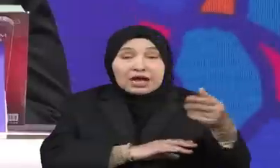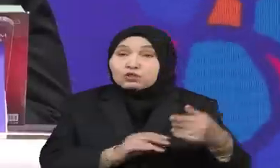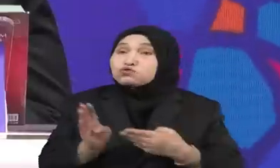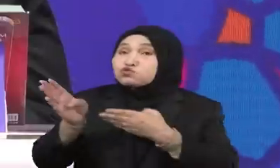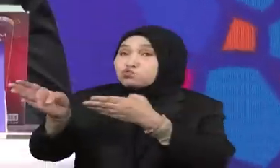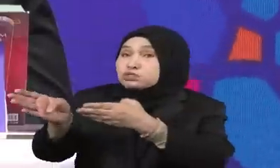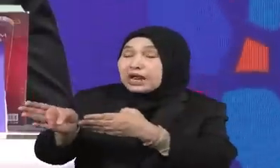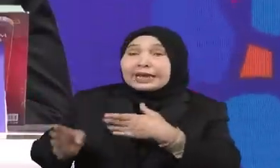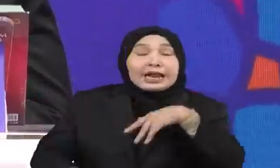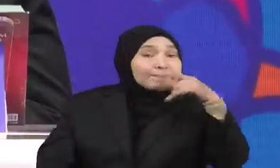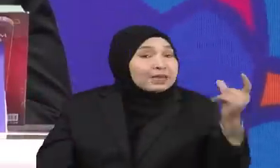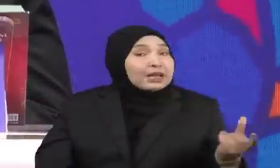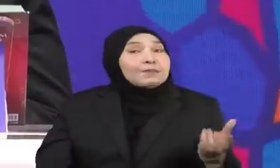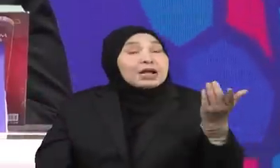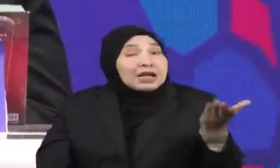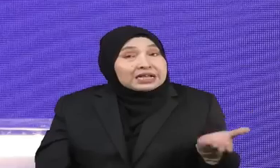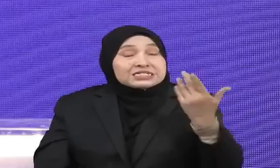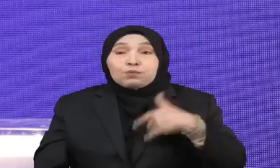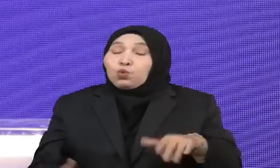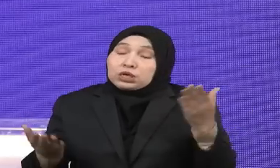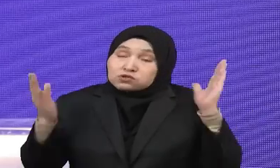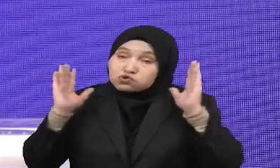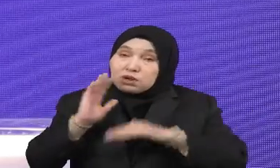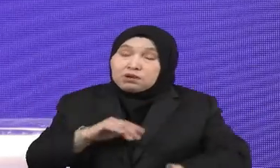membaca dua surah ini dan mungkin